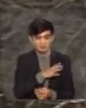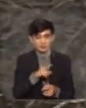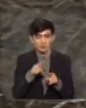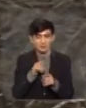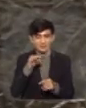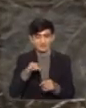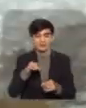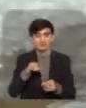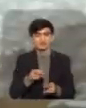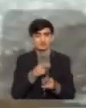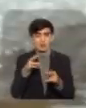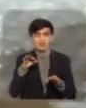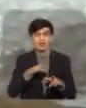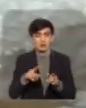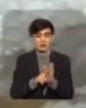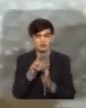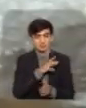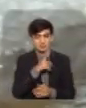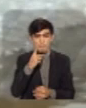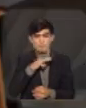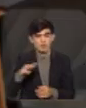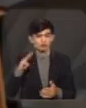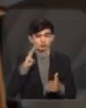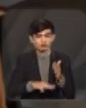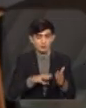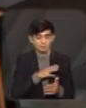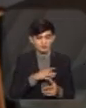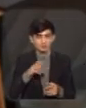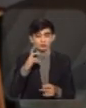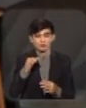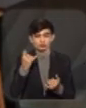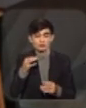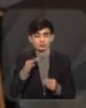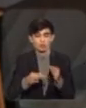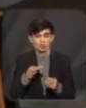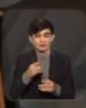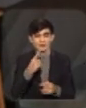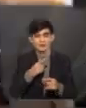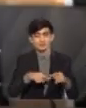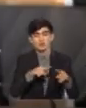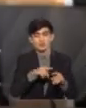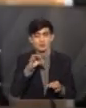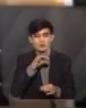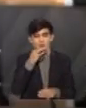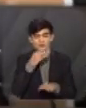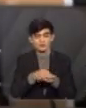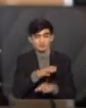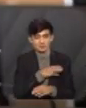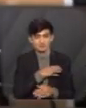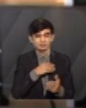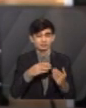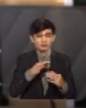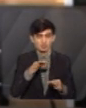үстерінен қылмыстық іс қозғап, тіпті миллиондап айыппұл да салған болатын. Бүгін солардың бірі Берекелді жауапкершілігі шектеулі